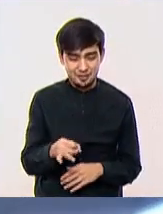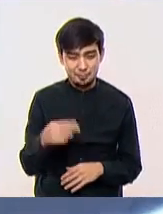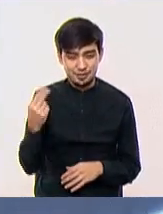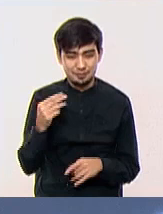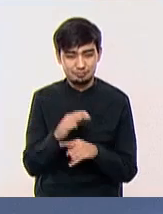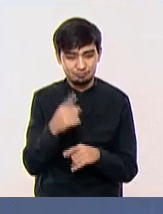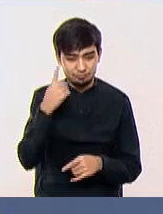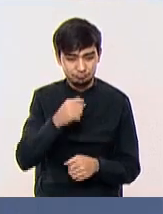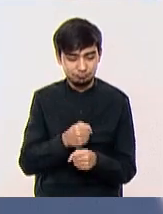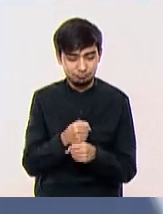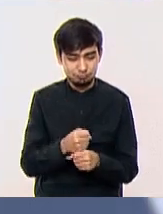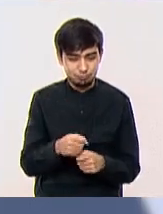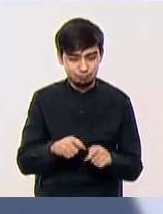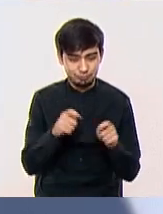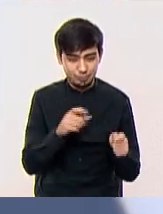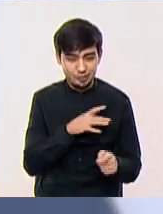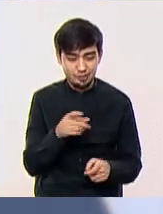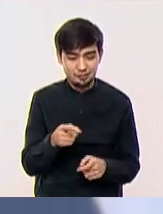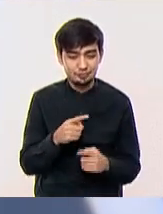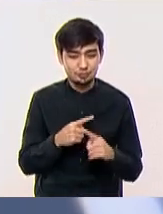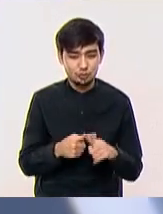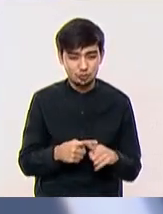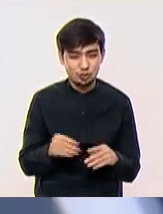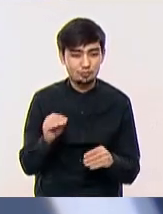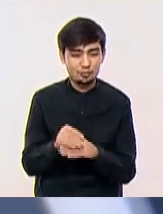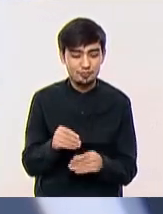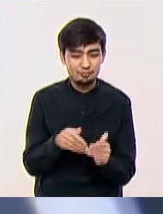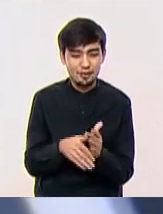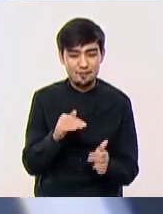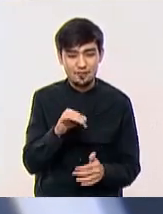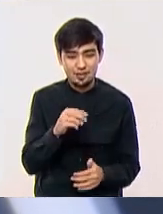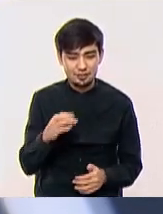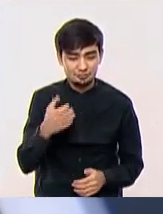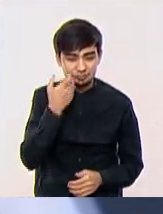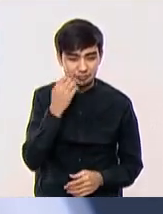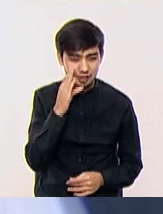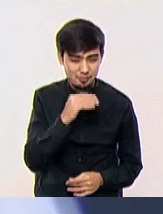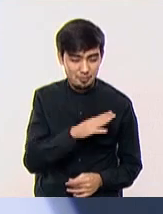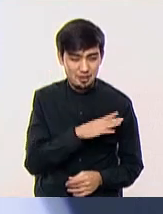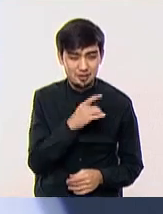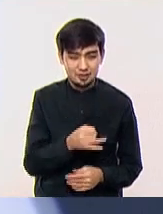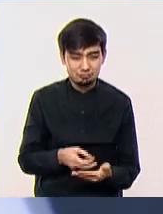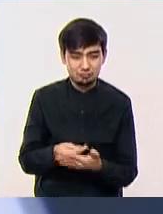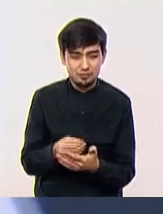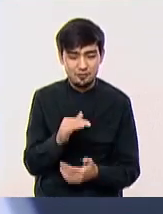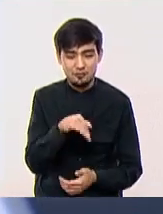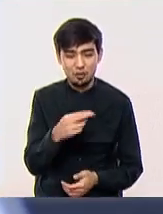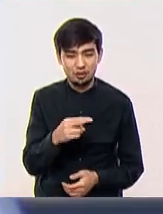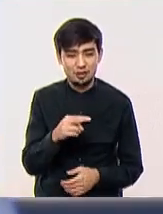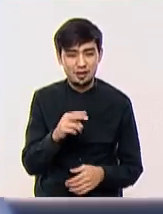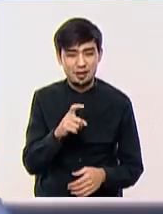президента страны Касым-Жомарта Токаева. Дополнительное финансирование стало возможным благодаря взносам учредителей фонда